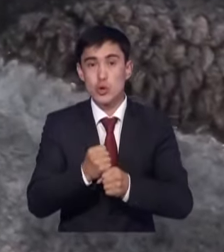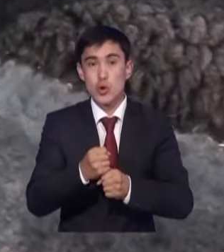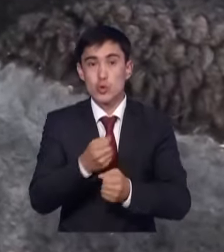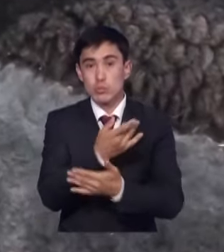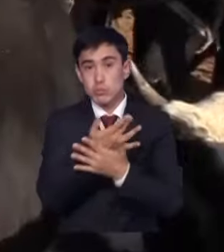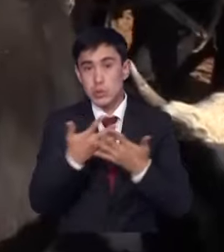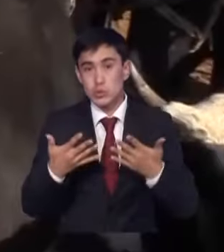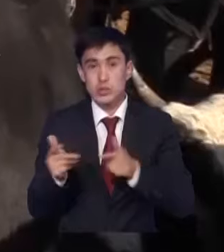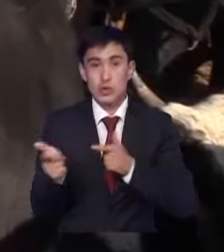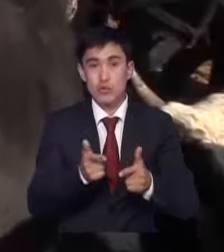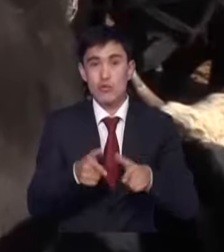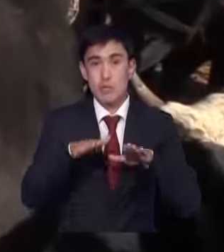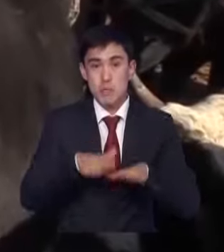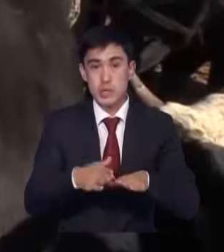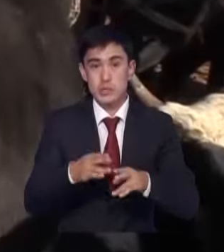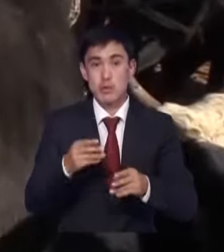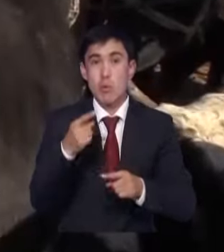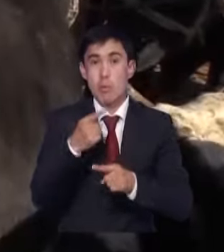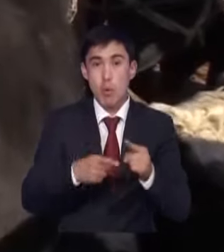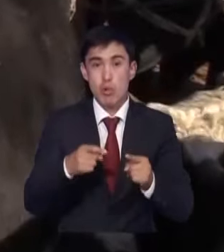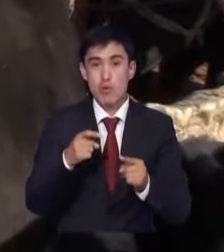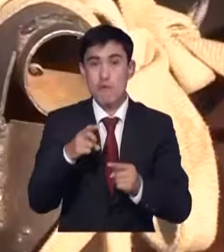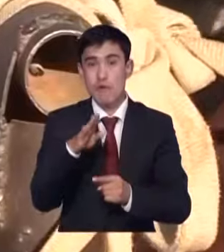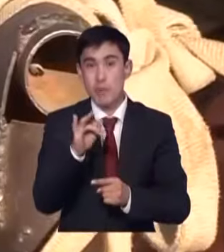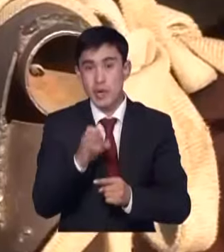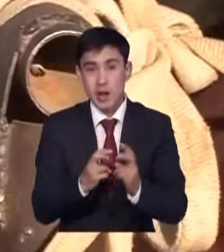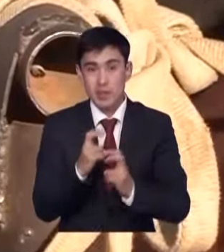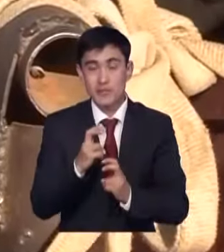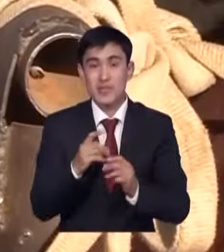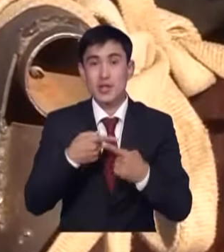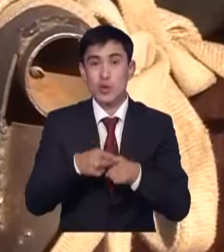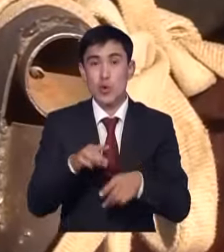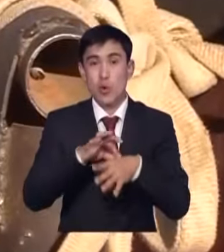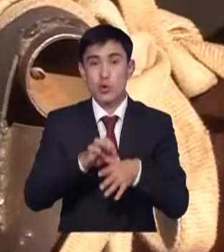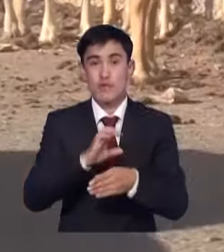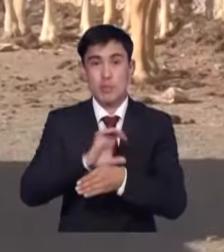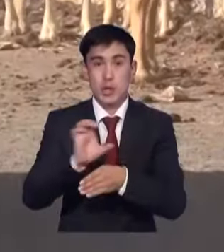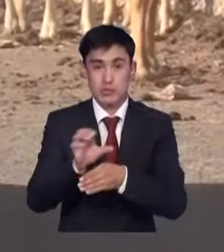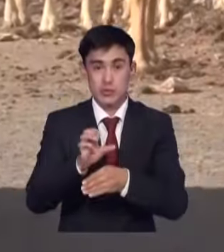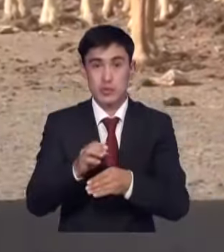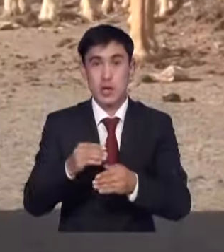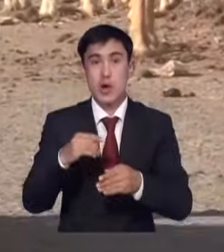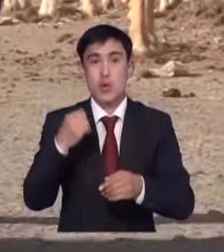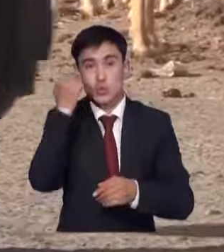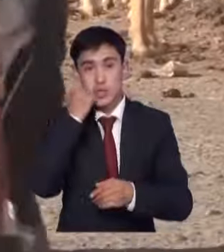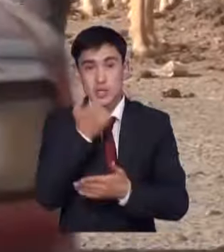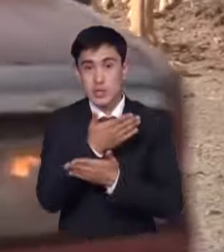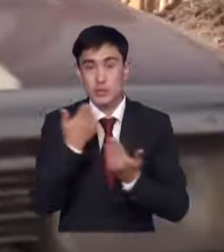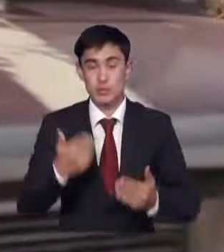и заготовки мясных полуфабрикатов, ведь технологии кожевенного производства морально устарели.